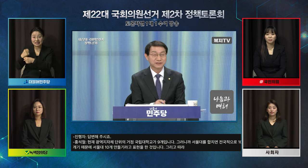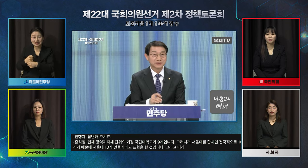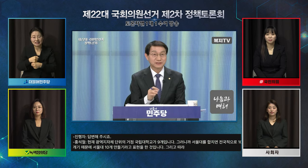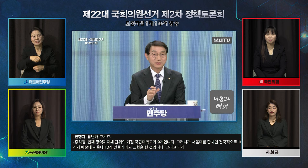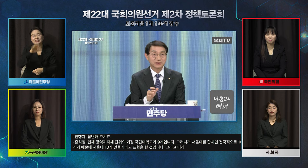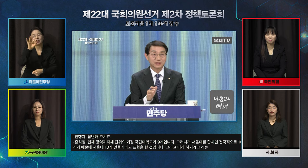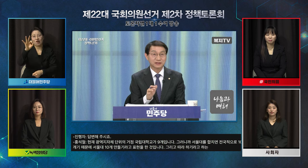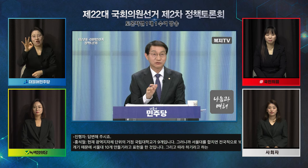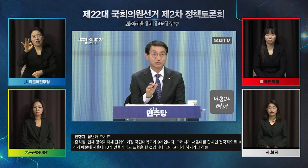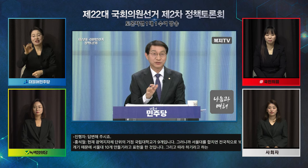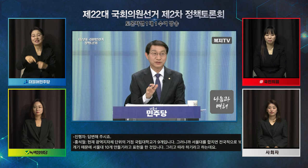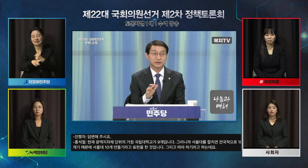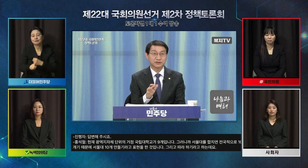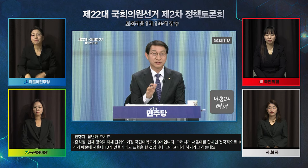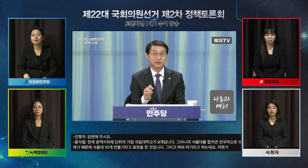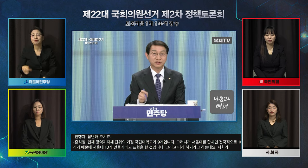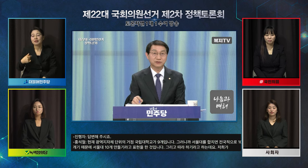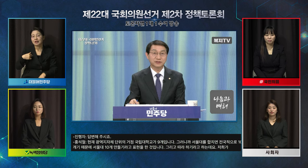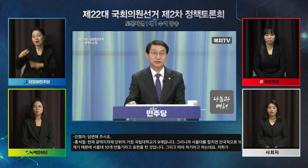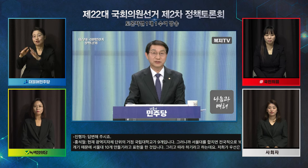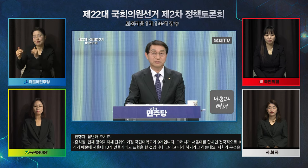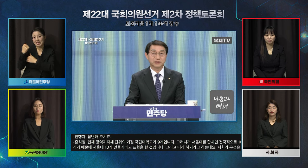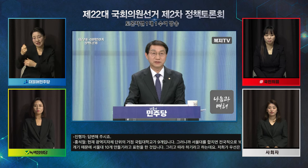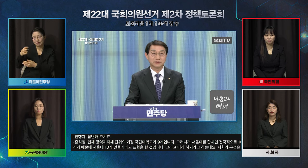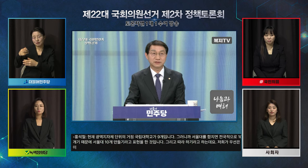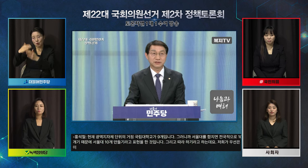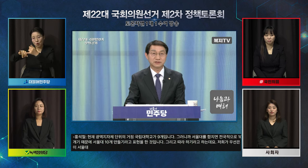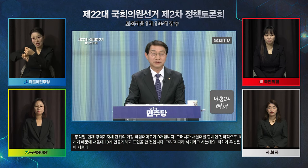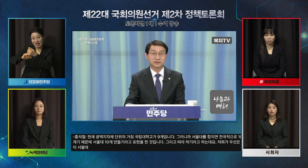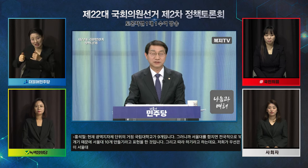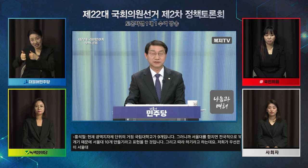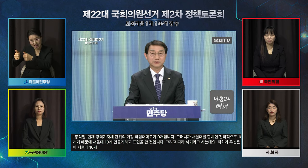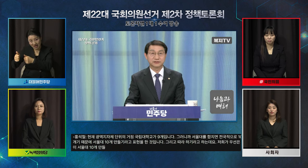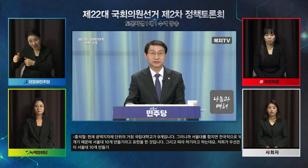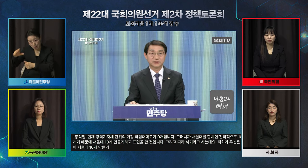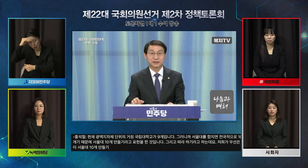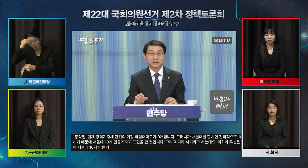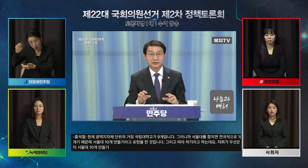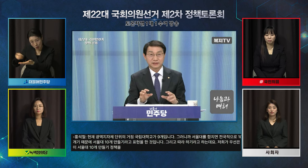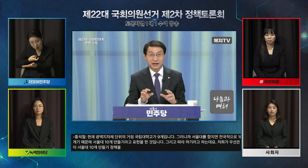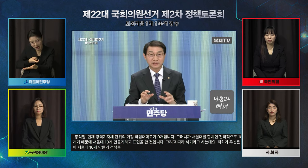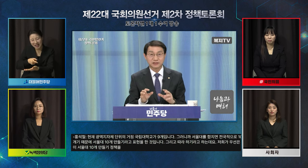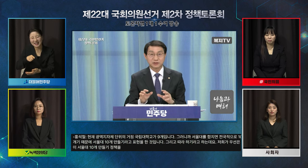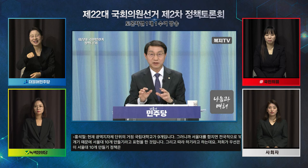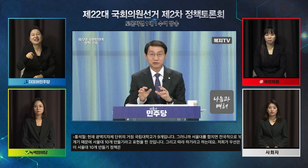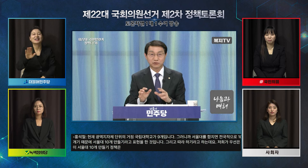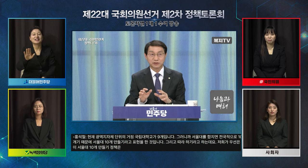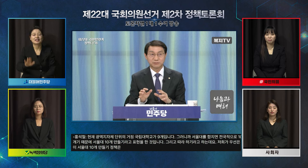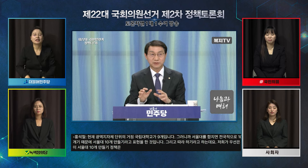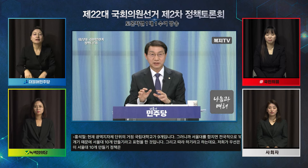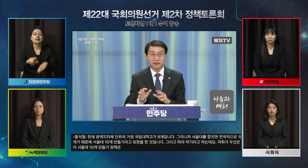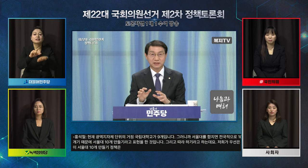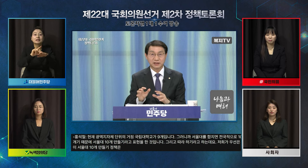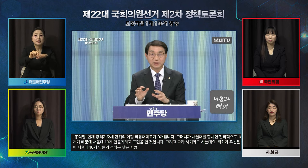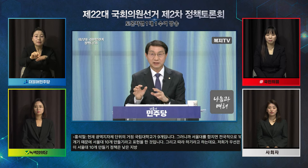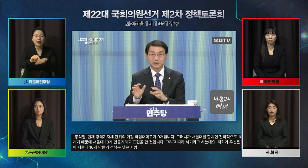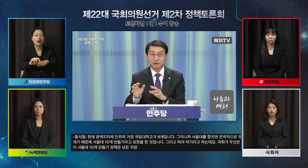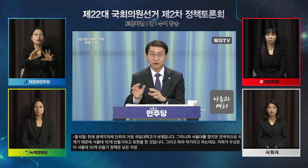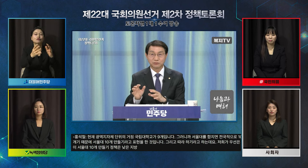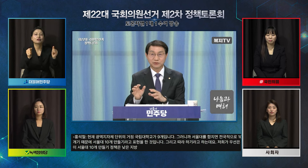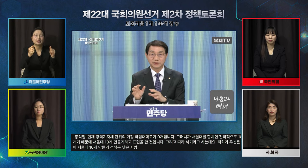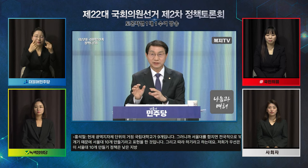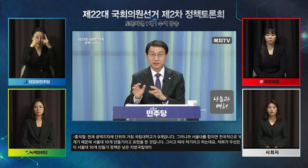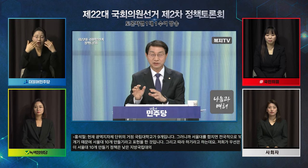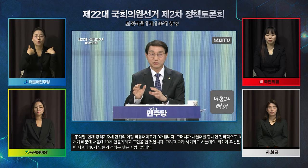하는데요. 저희가 우선은 서울대 10개 만들기 정책은 낮은 지방국립대의